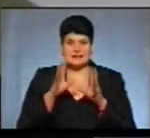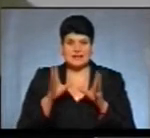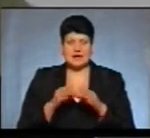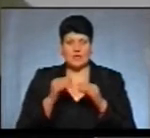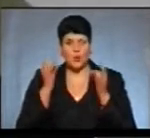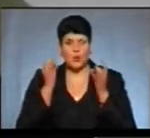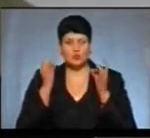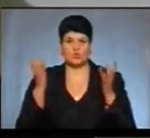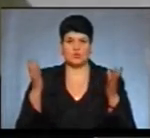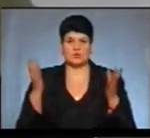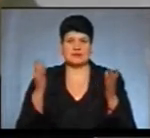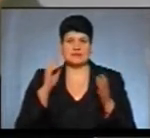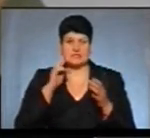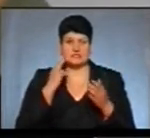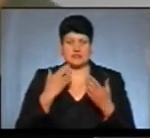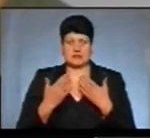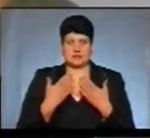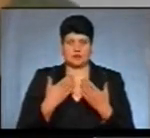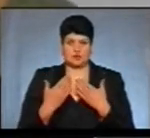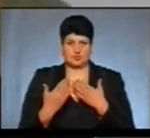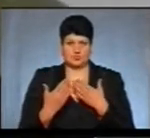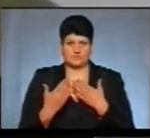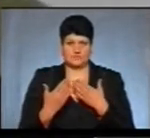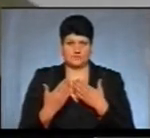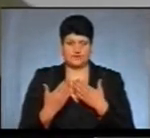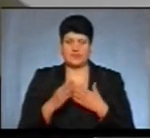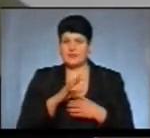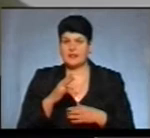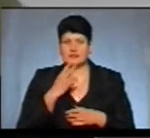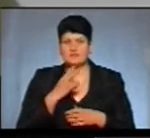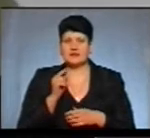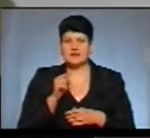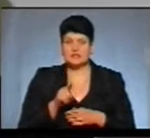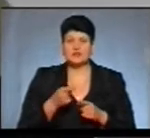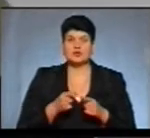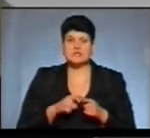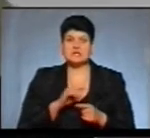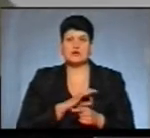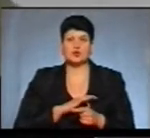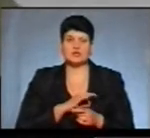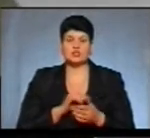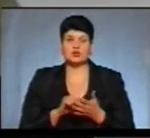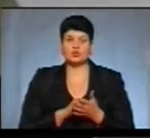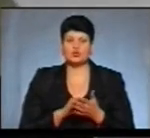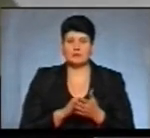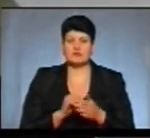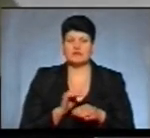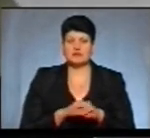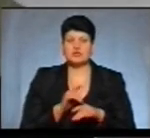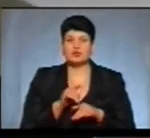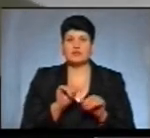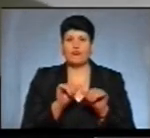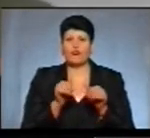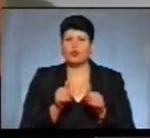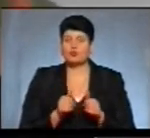культури сексуальних стосунків. Незважаючи на те, що це юридичний, так, документ, фактично він формує